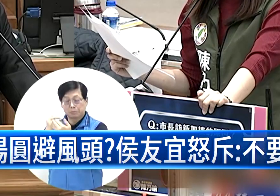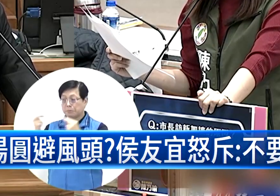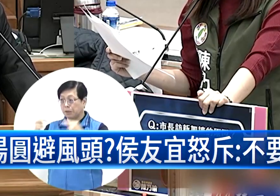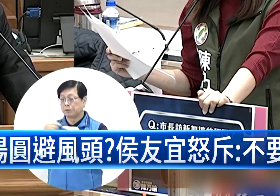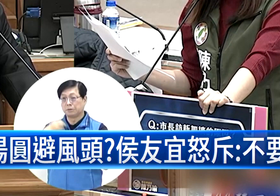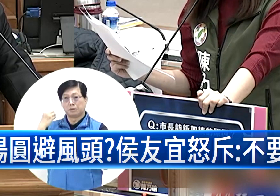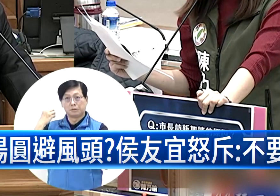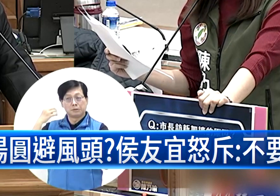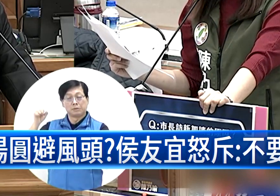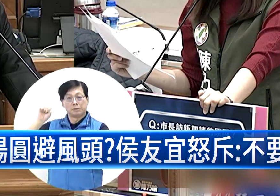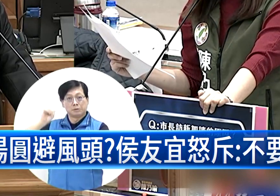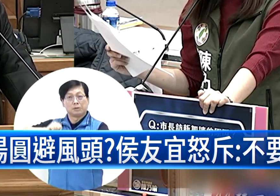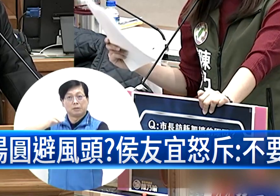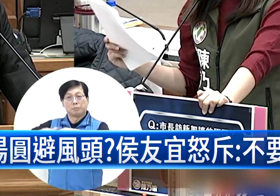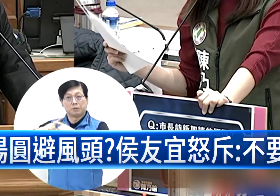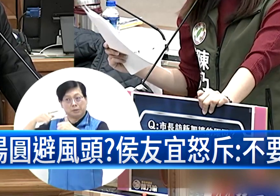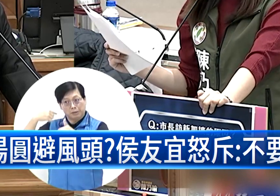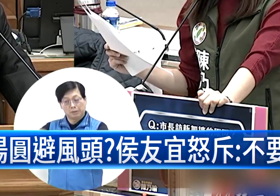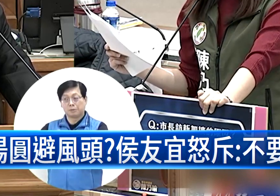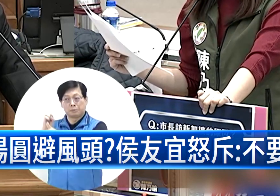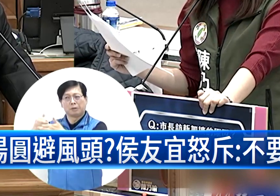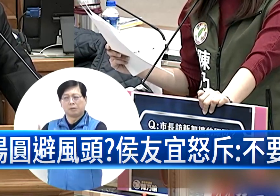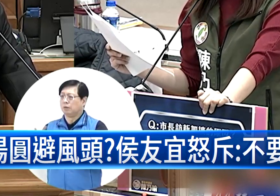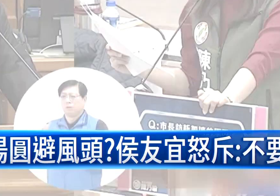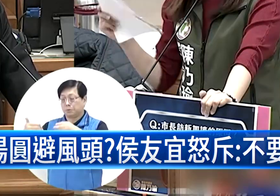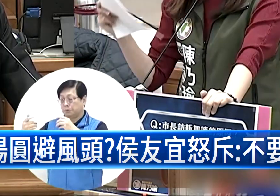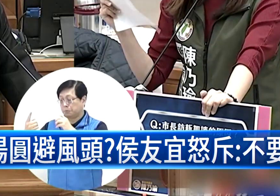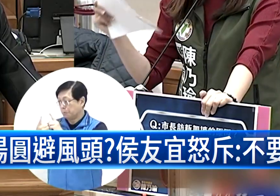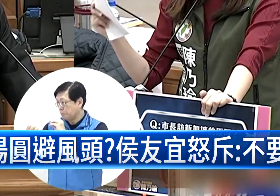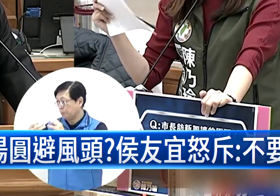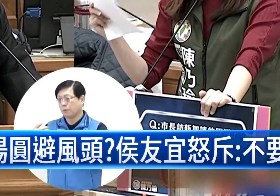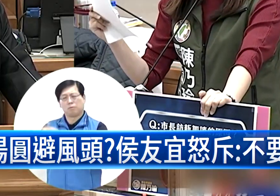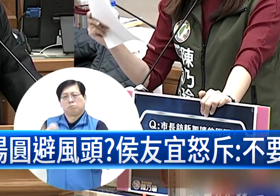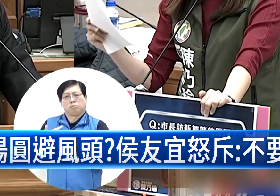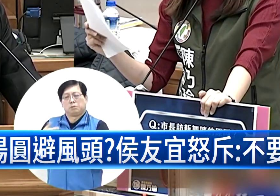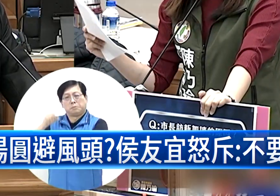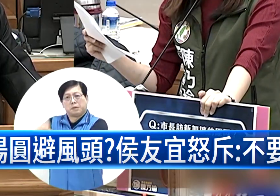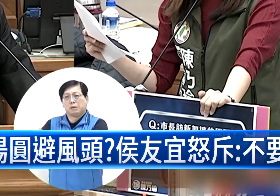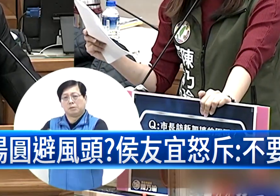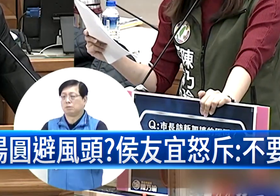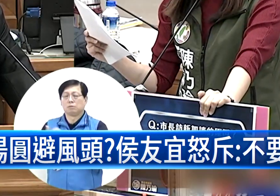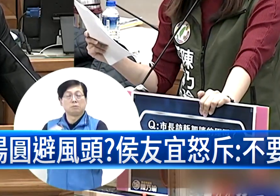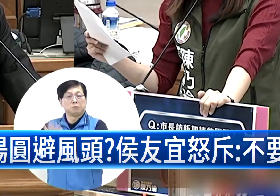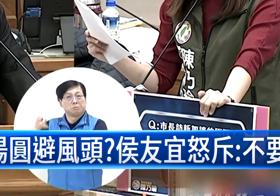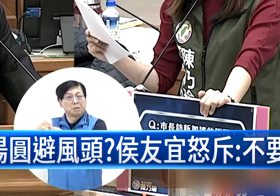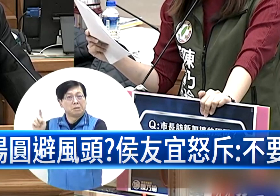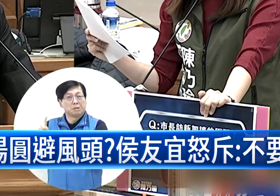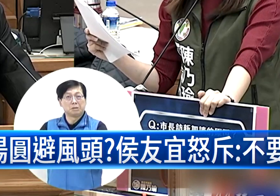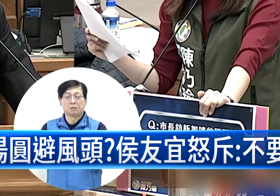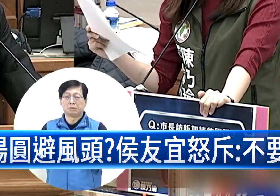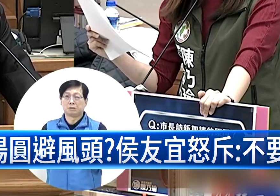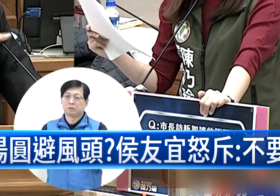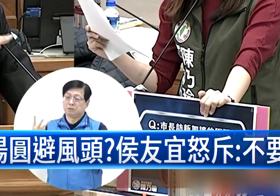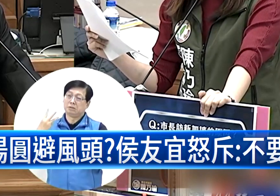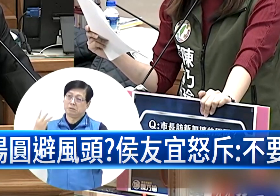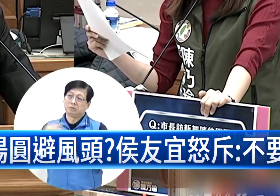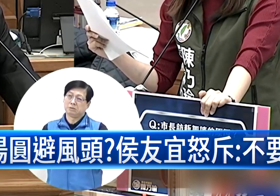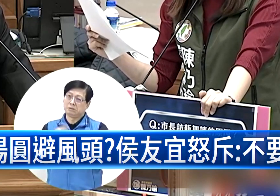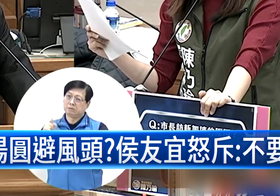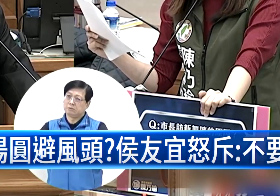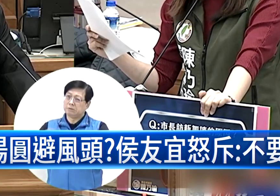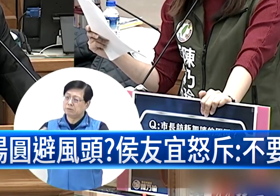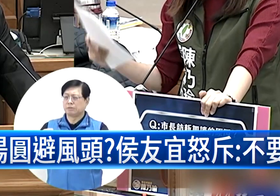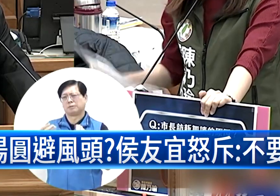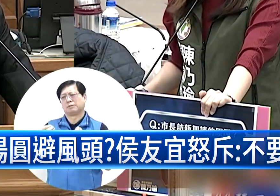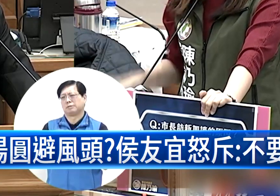孙海燕向中国书城？我不知道你是不是学韩国语，但是以后谁还会相信你说什么三平三安？谁还会相信你会捍